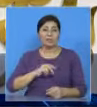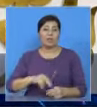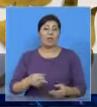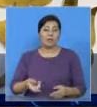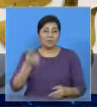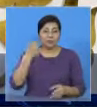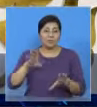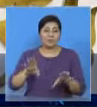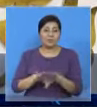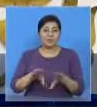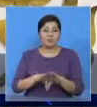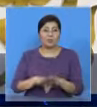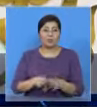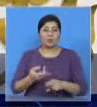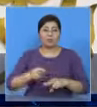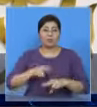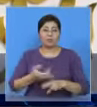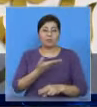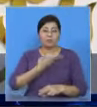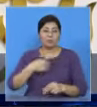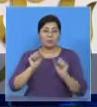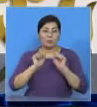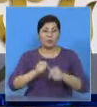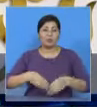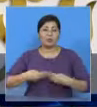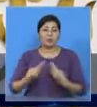есептеймін. Осындай бізге мүмкіншілік